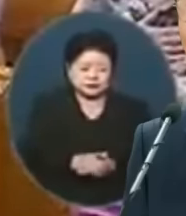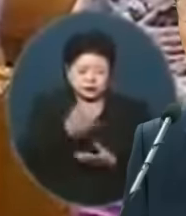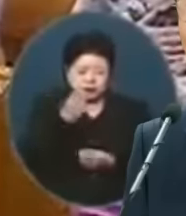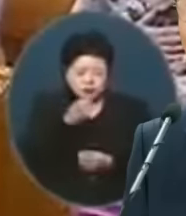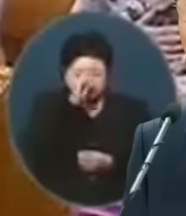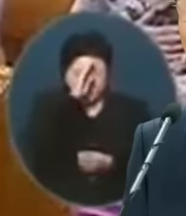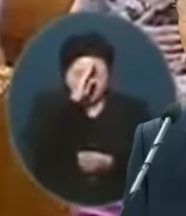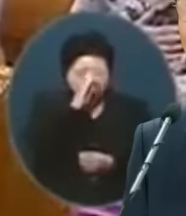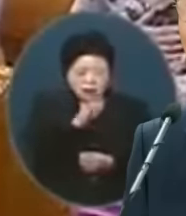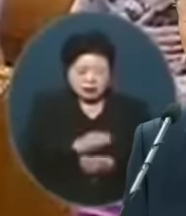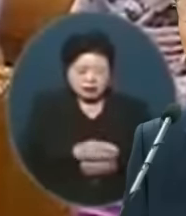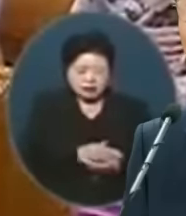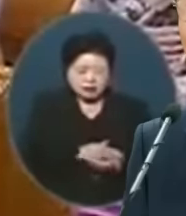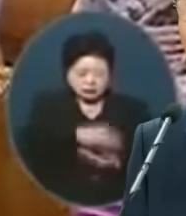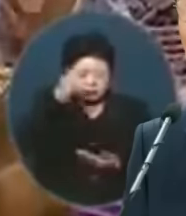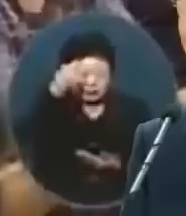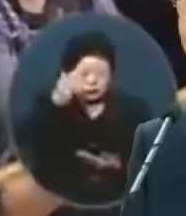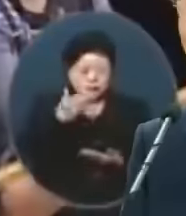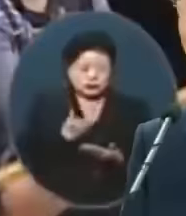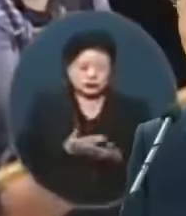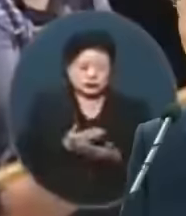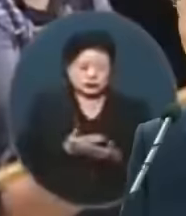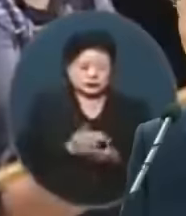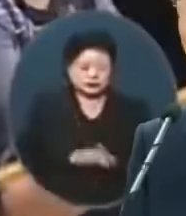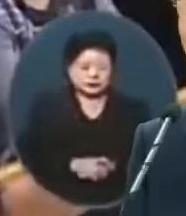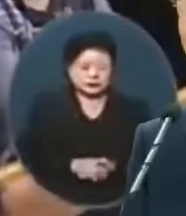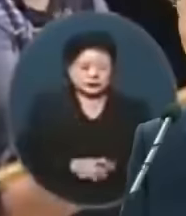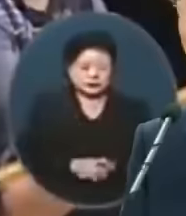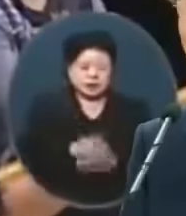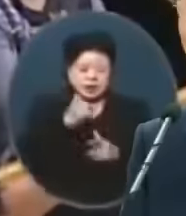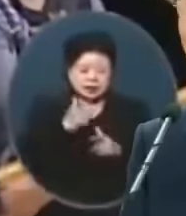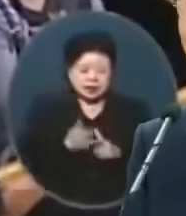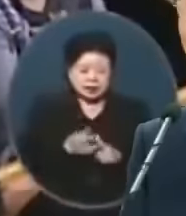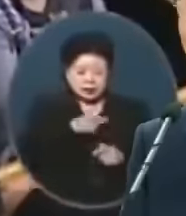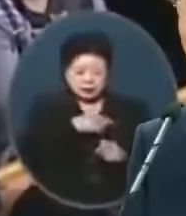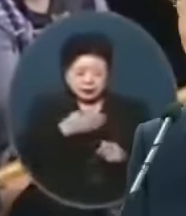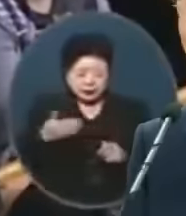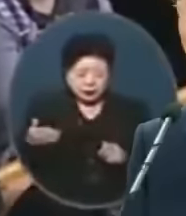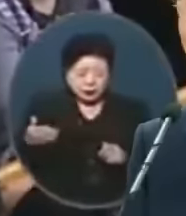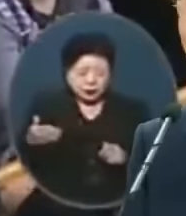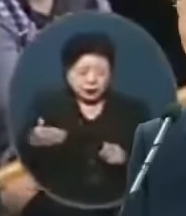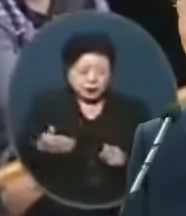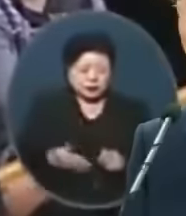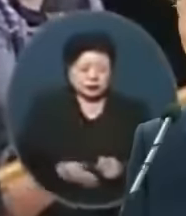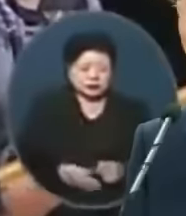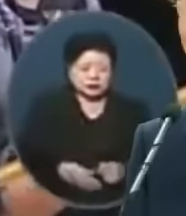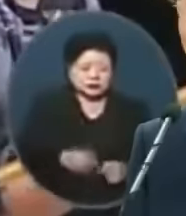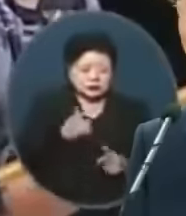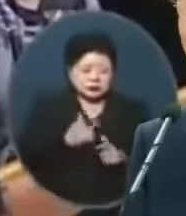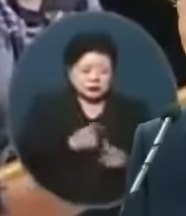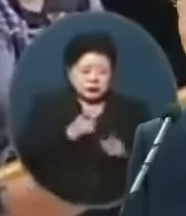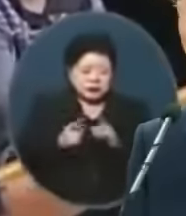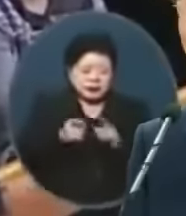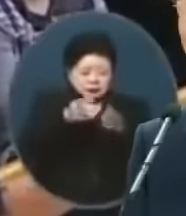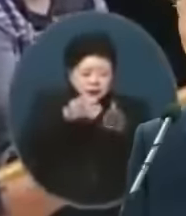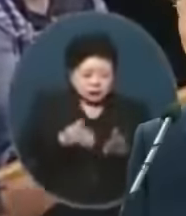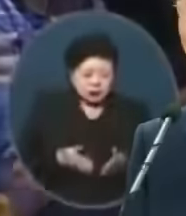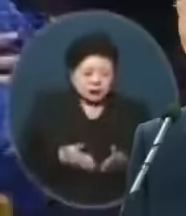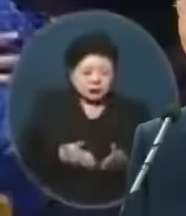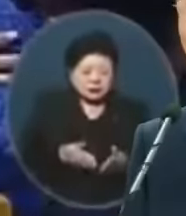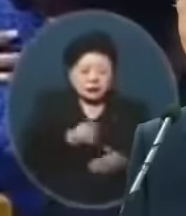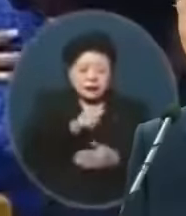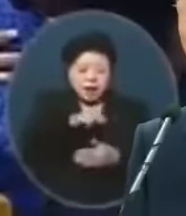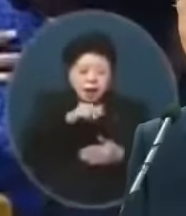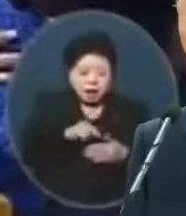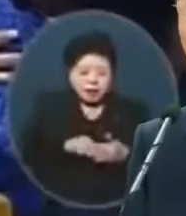우울증에 있는 사람 우울증을 다 배제하여 주시옵소서. 예수님 보혈을 통해서 이름을 통해서 말씀을 통해서